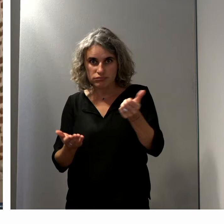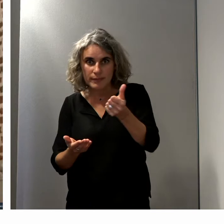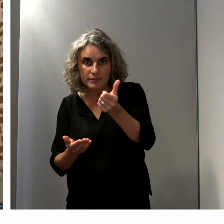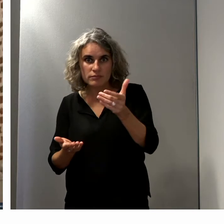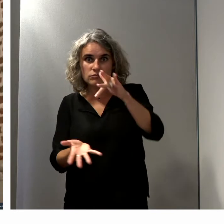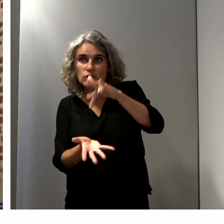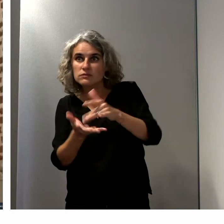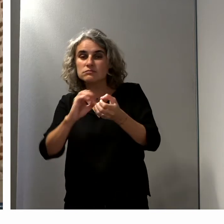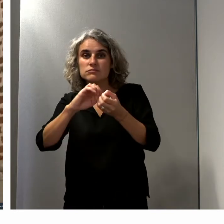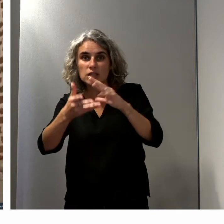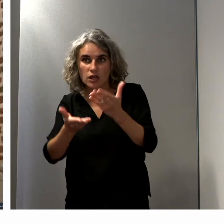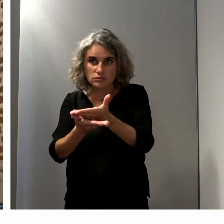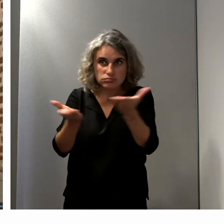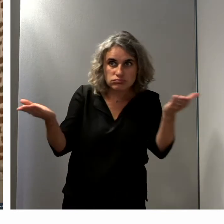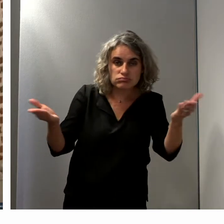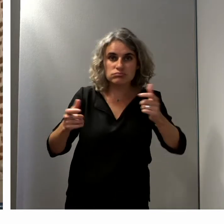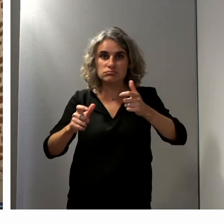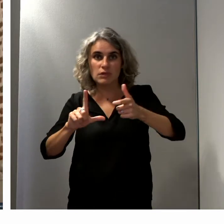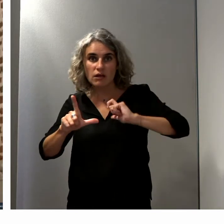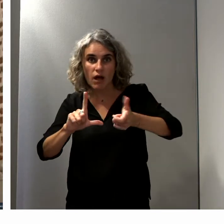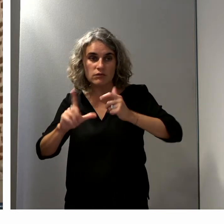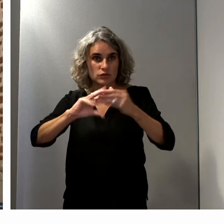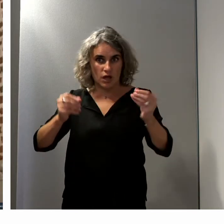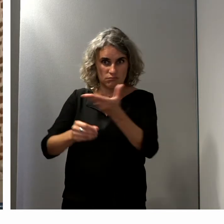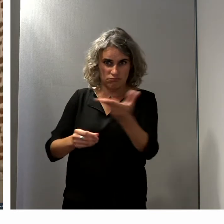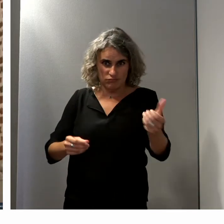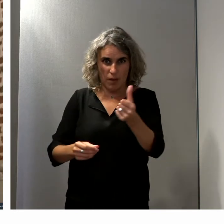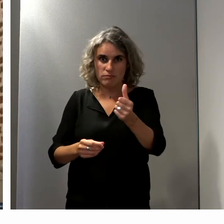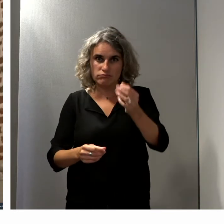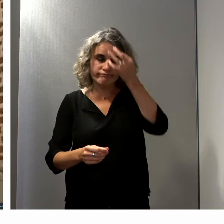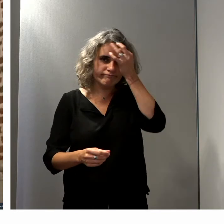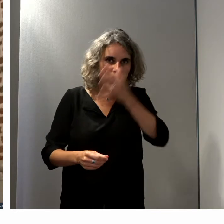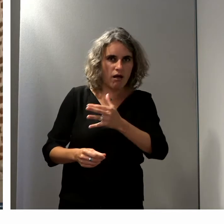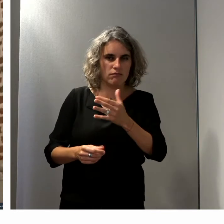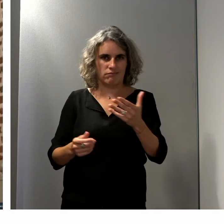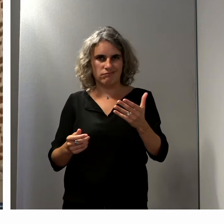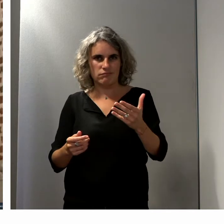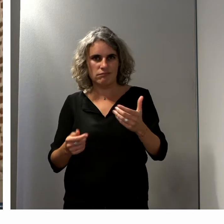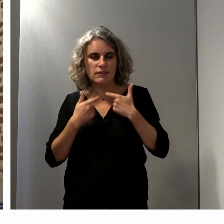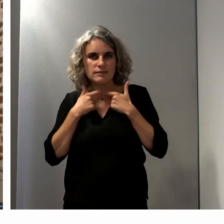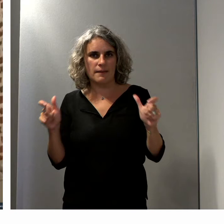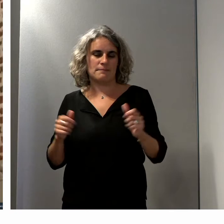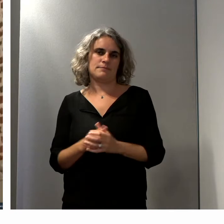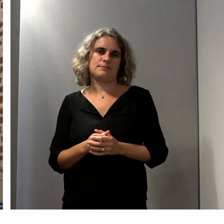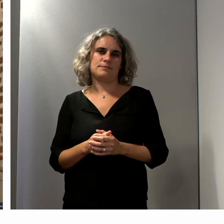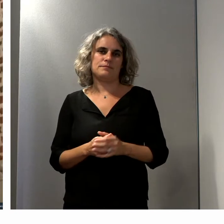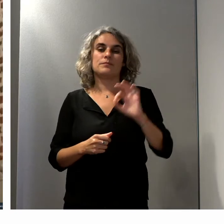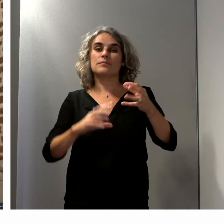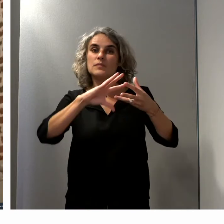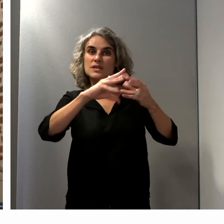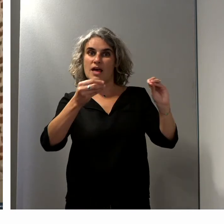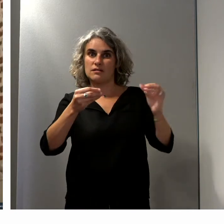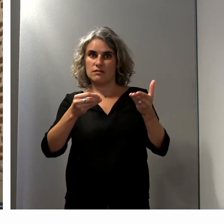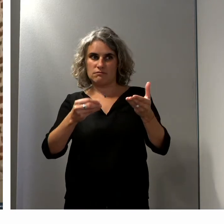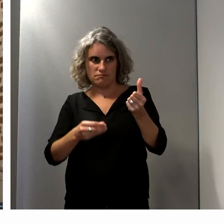de conception de services numériques, des versions d'interface, des versions de design, etc. Et donc, comment le fait que le design se mixe et